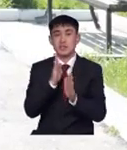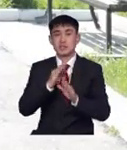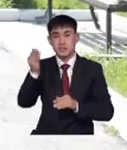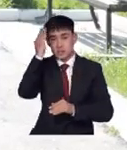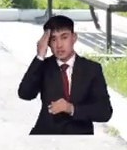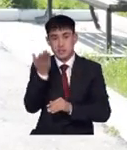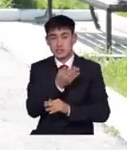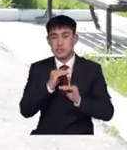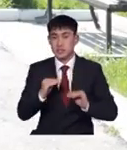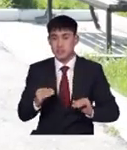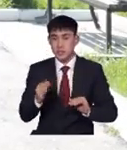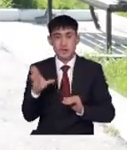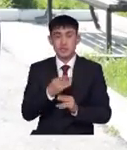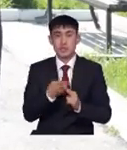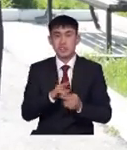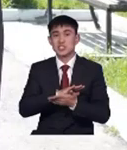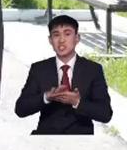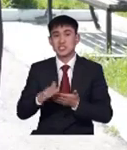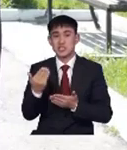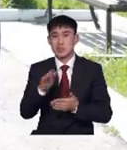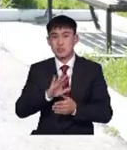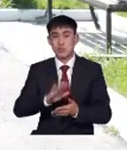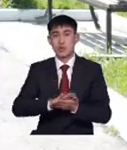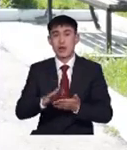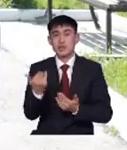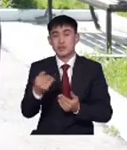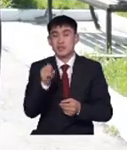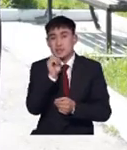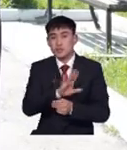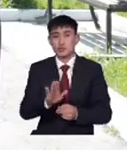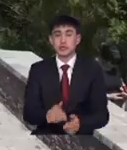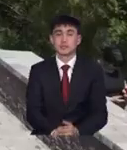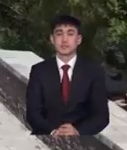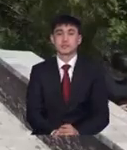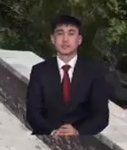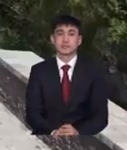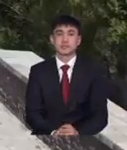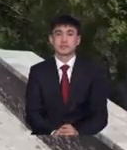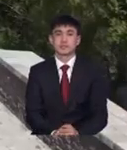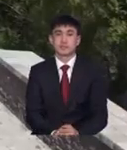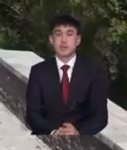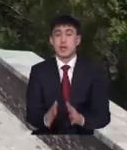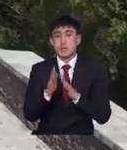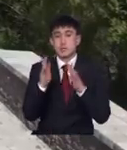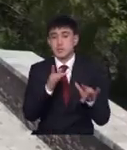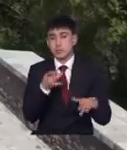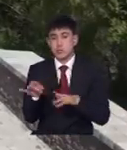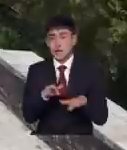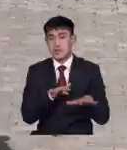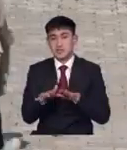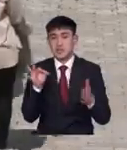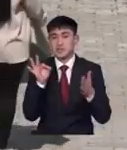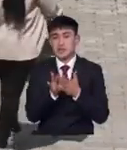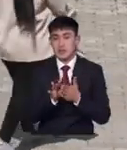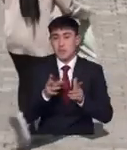сознания наших учеников. Ведь все-таки чисто не там, где убирают, а там, где не мусорят. Масштабная республиканская акция